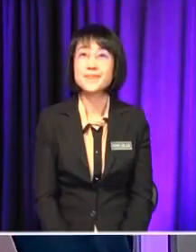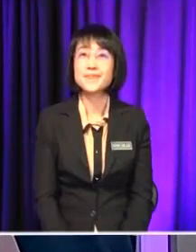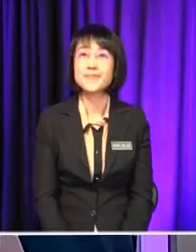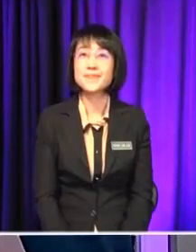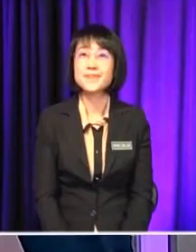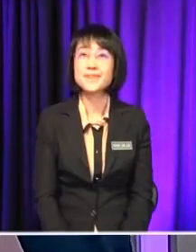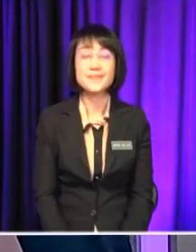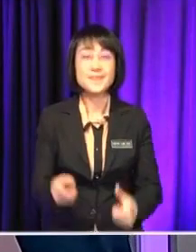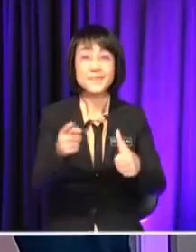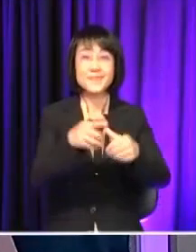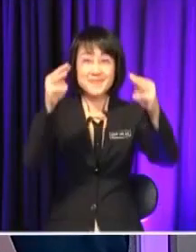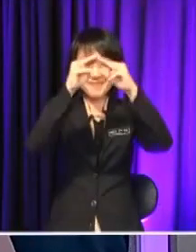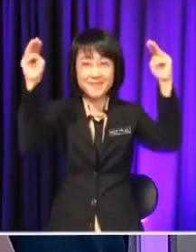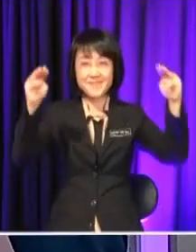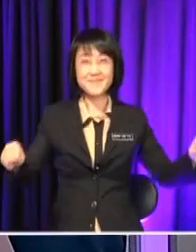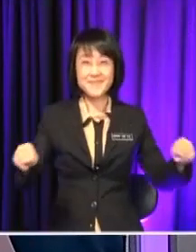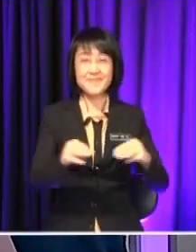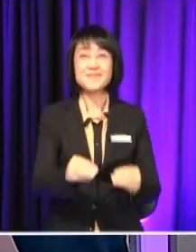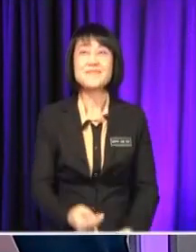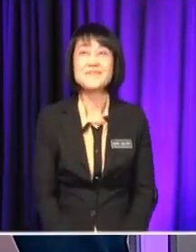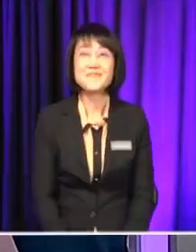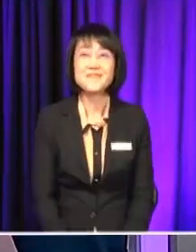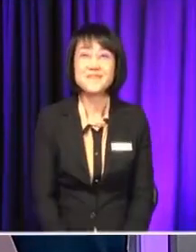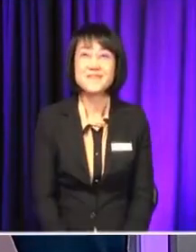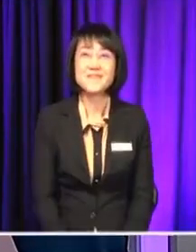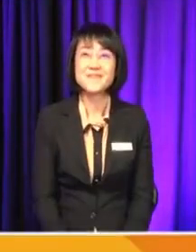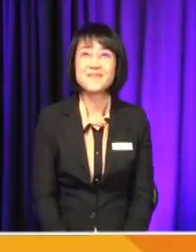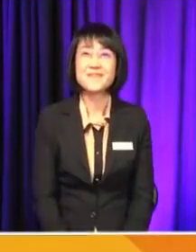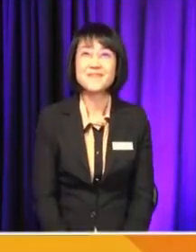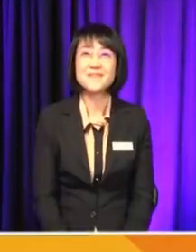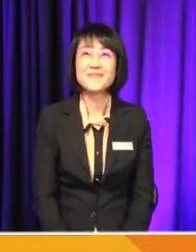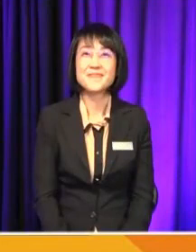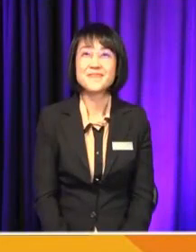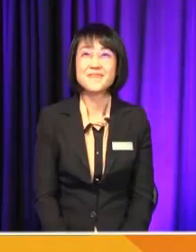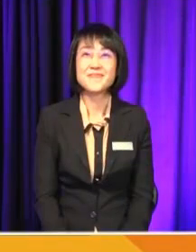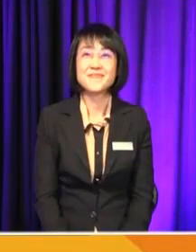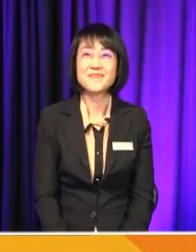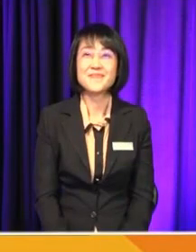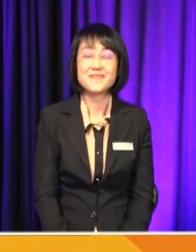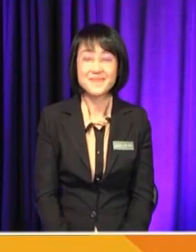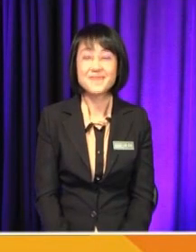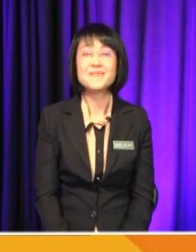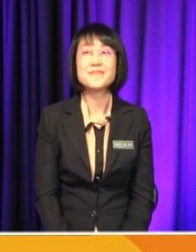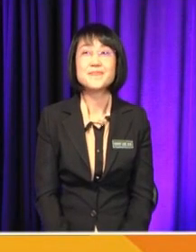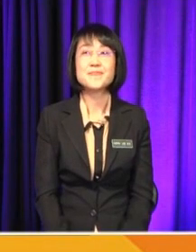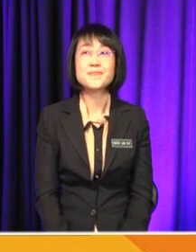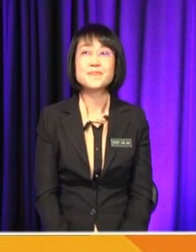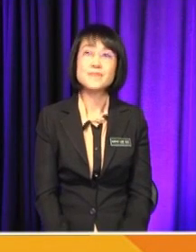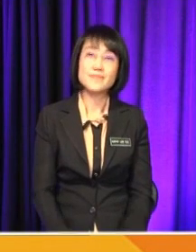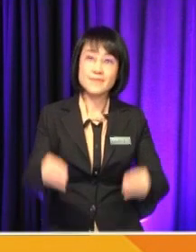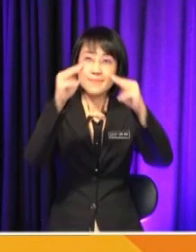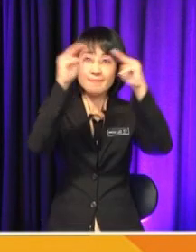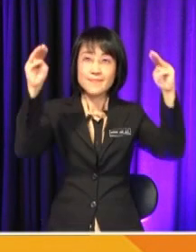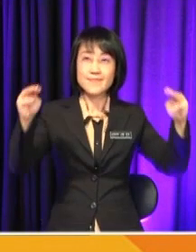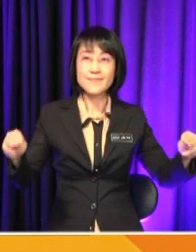monitor nih sebenarnya untuk memaparkan hasil video daripada camble kalau Fizi tengok dekat ujung